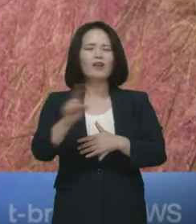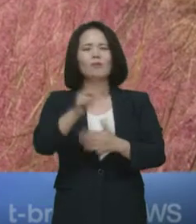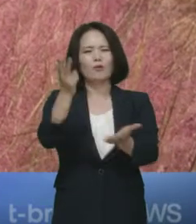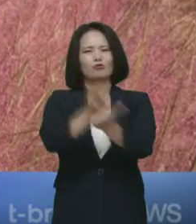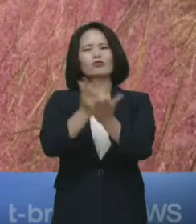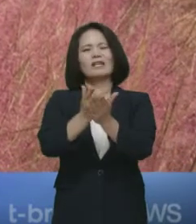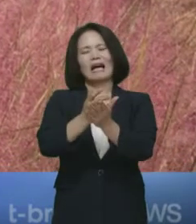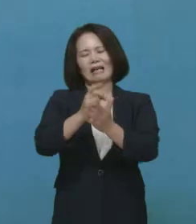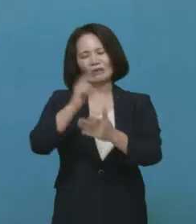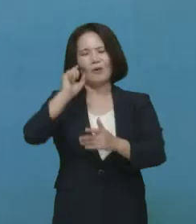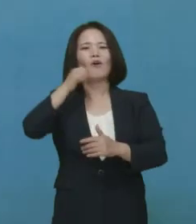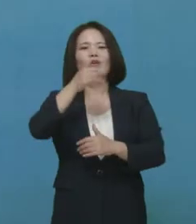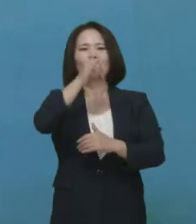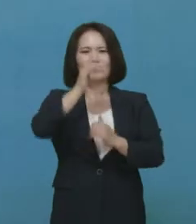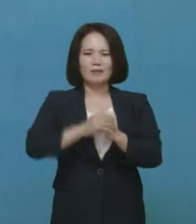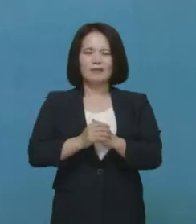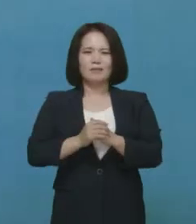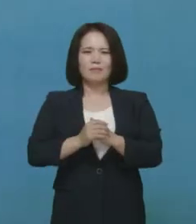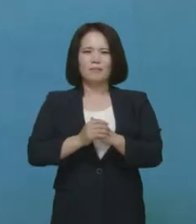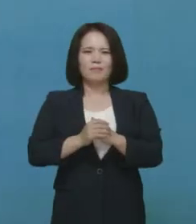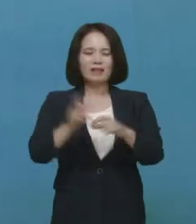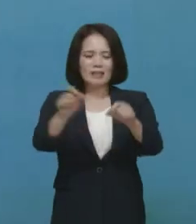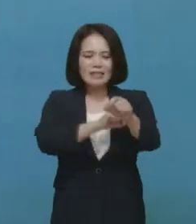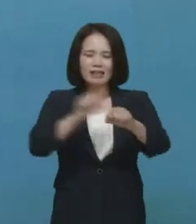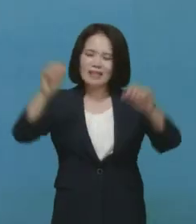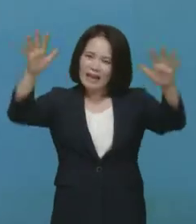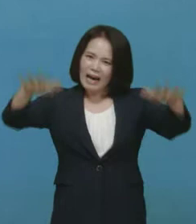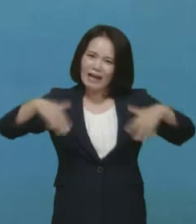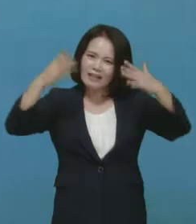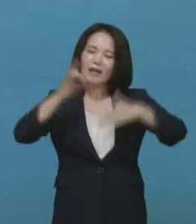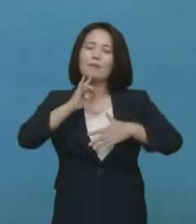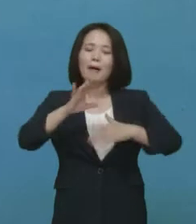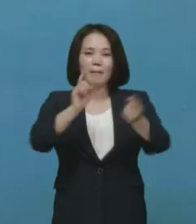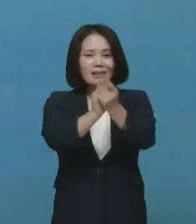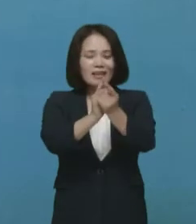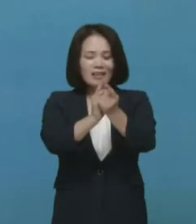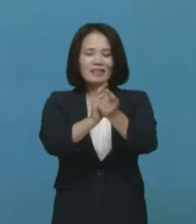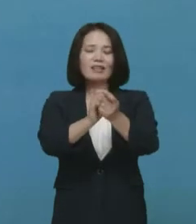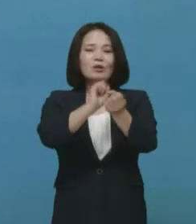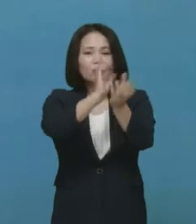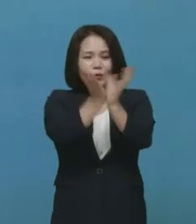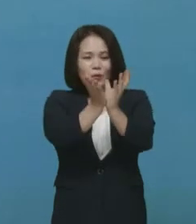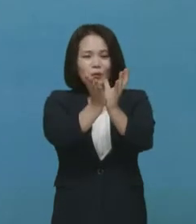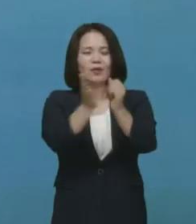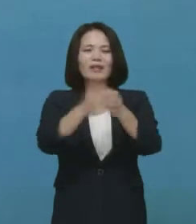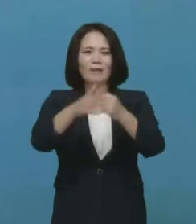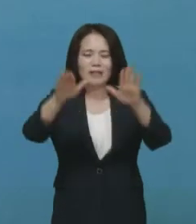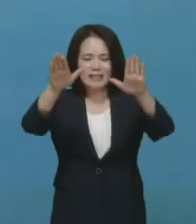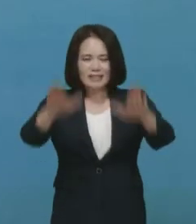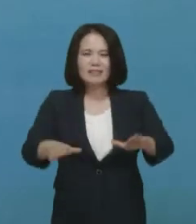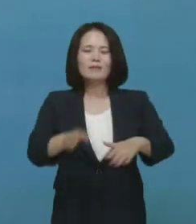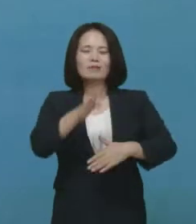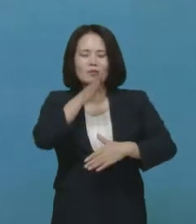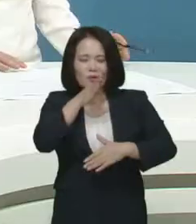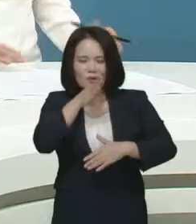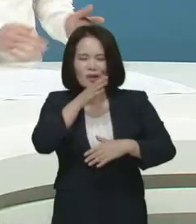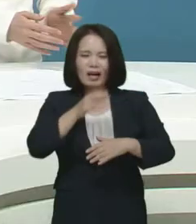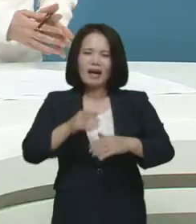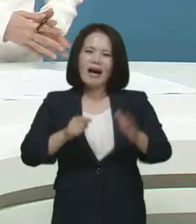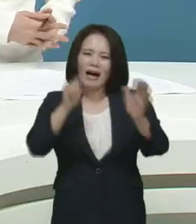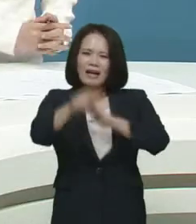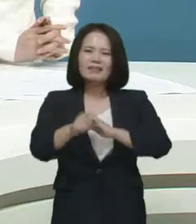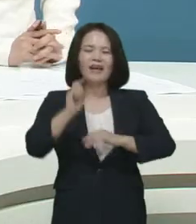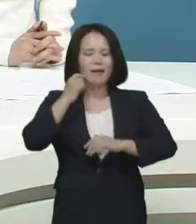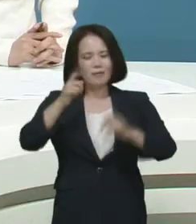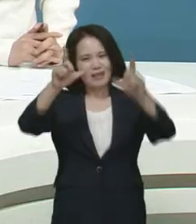어렵습니다 4 억 특히 가을에만 볼 수 있는 꽃이기 때문에 이 시기를 놓치지 말고 꼬인 생사 타 남겨 보는